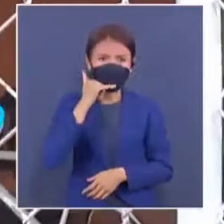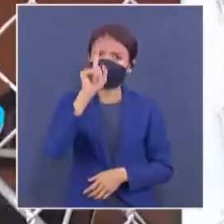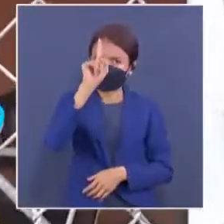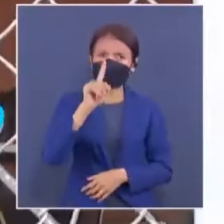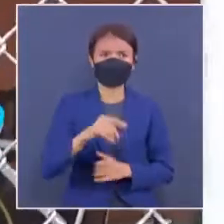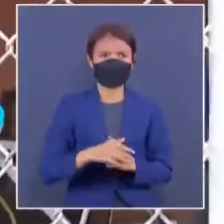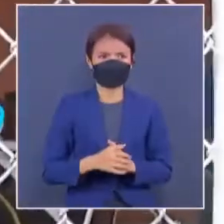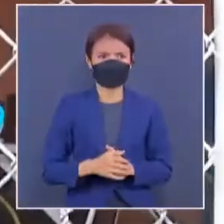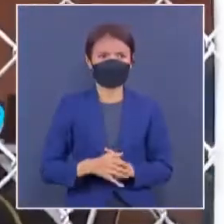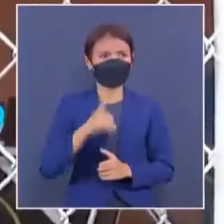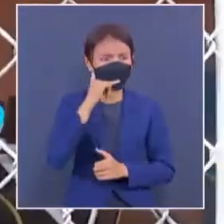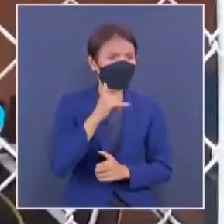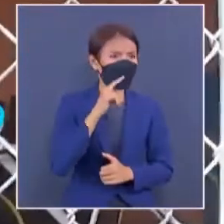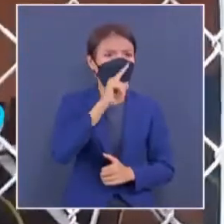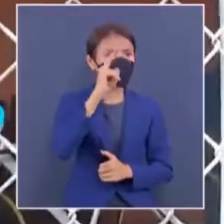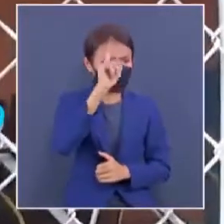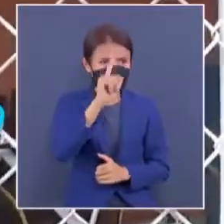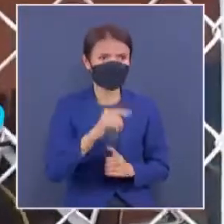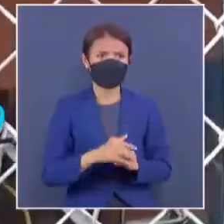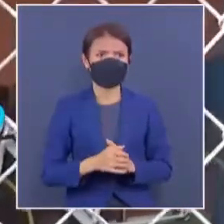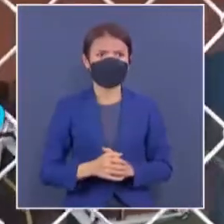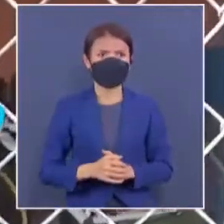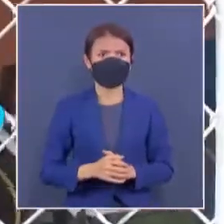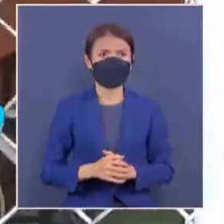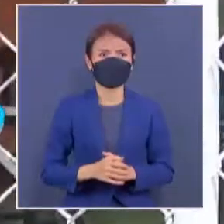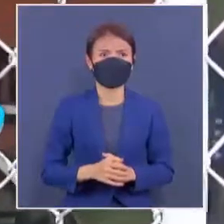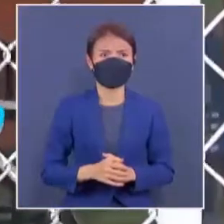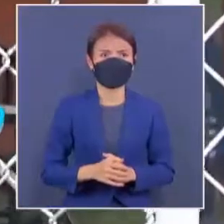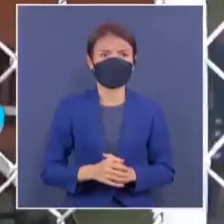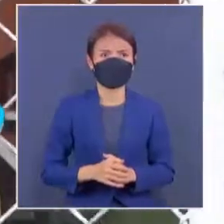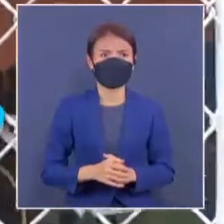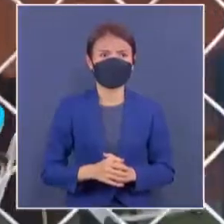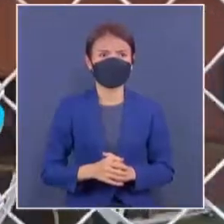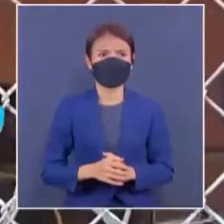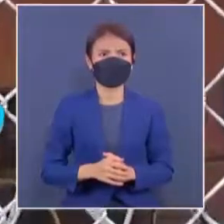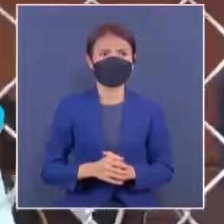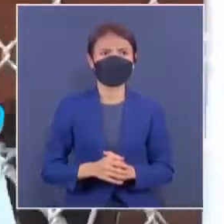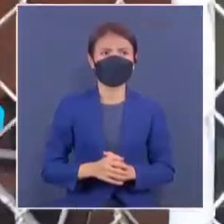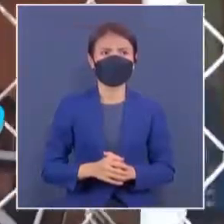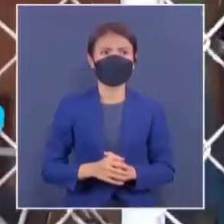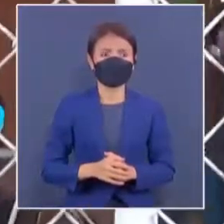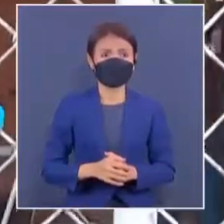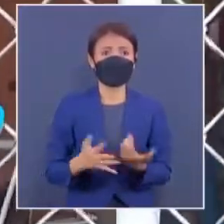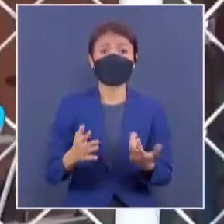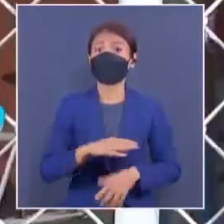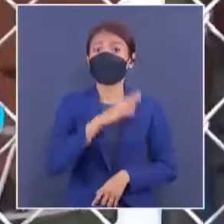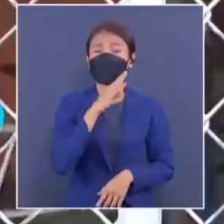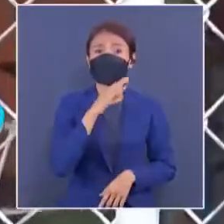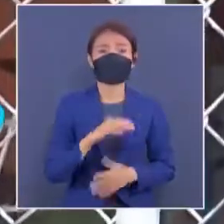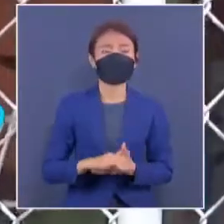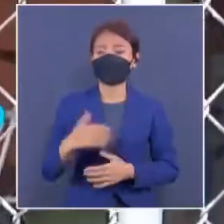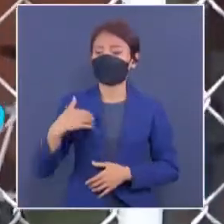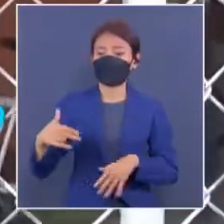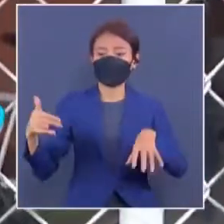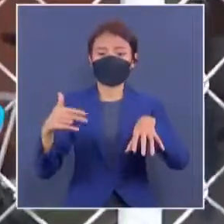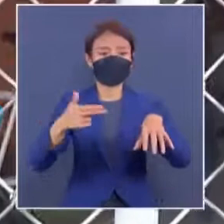ถ้ามีเห็นเตี่ยก็โทรแม่ถ้าแม่เห็นเตี่ยเป็นจะแม่เลยในเป็นไว้ยังไง นี่ก็ดึงเป็นบอกเน า ะ ถ้าจะอันปุ๊บถ้าว่ามันมีเหตุเกิดขึ้นปุ๊บ